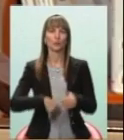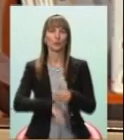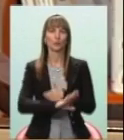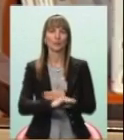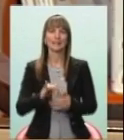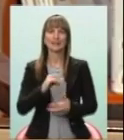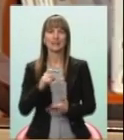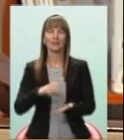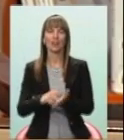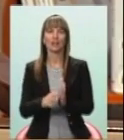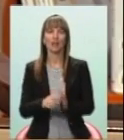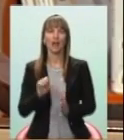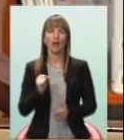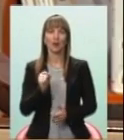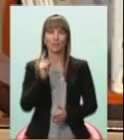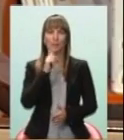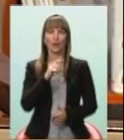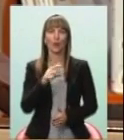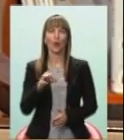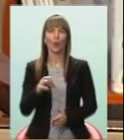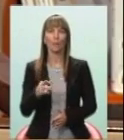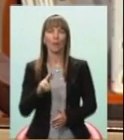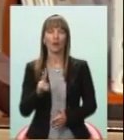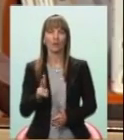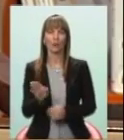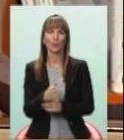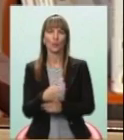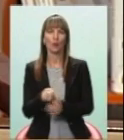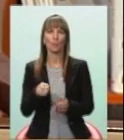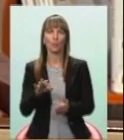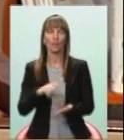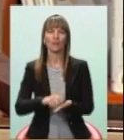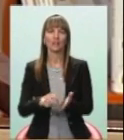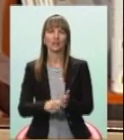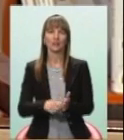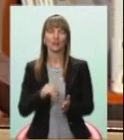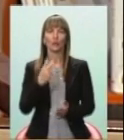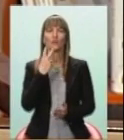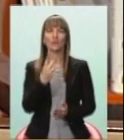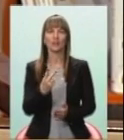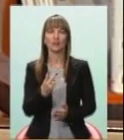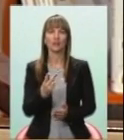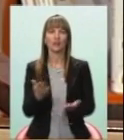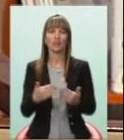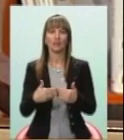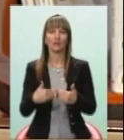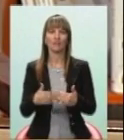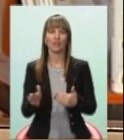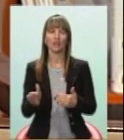из квартиры, а хомячок тогда выгуливался по квартире. Увидел, как